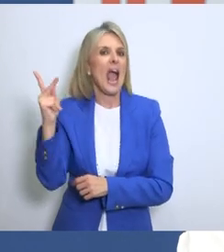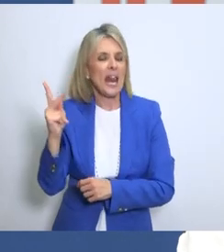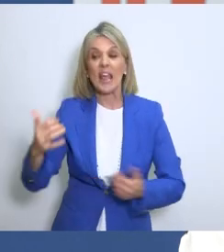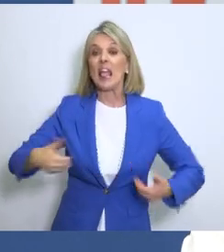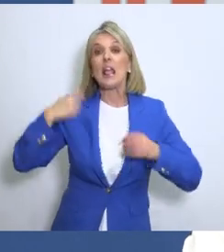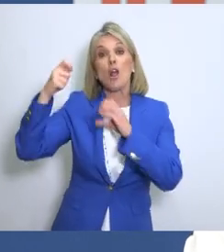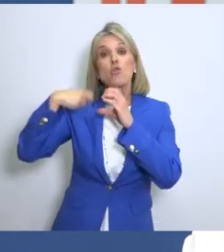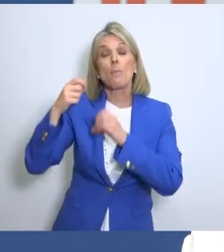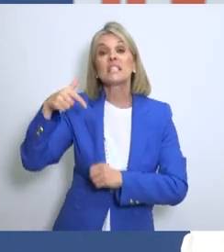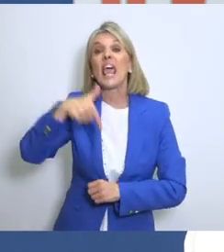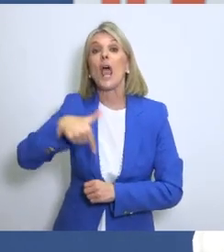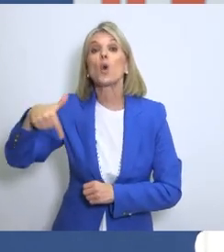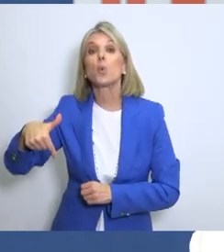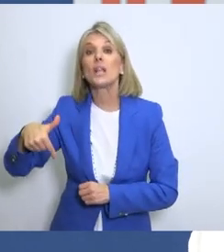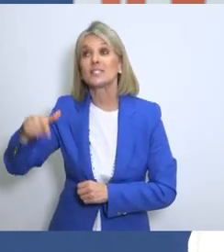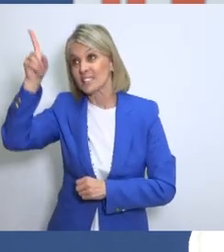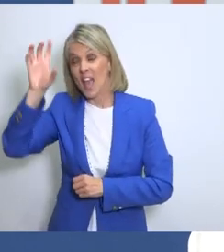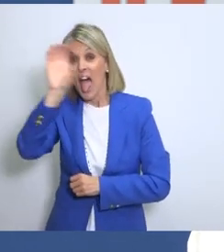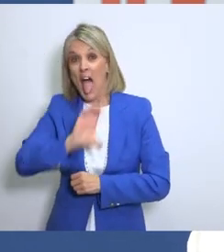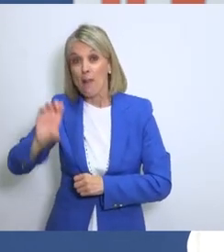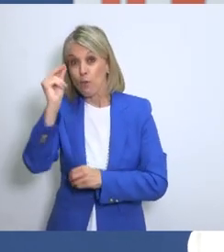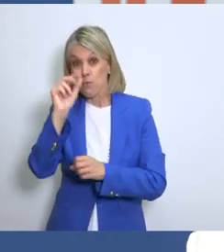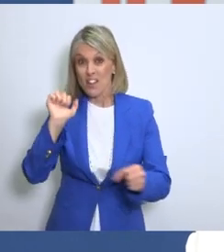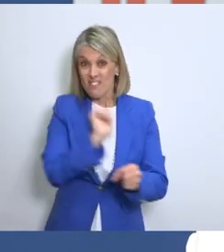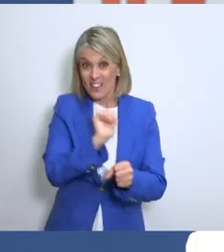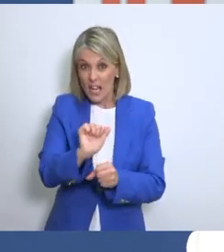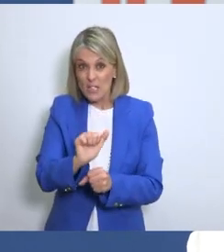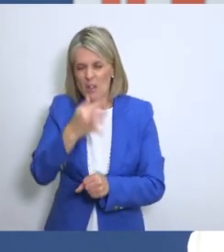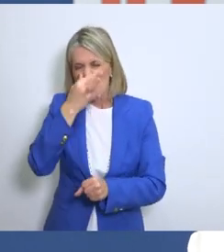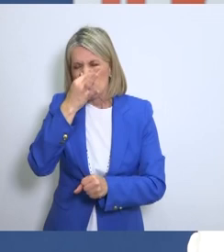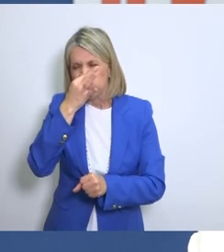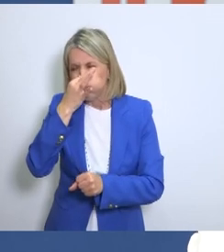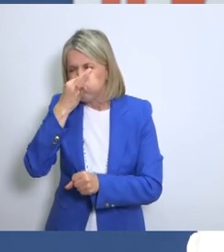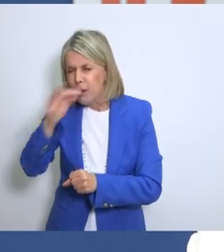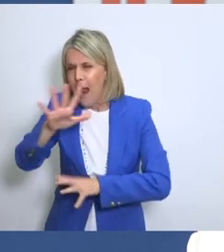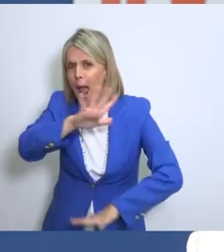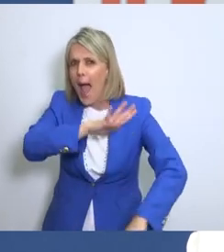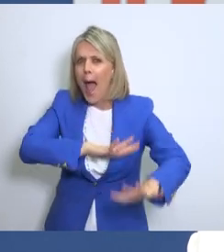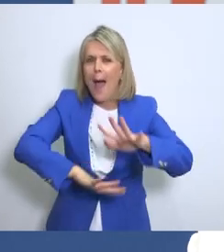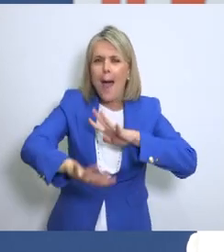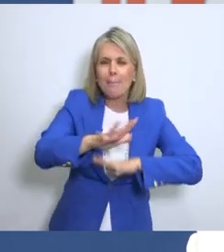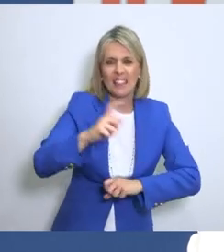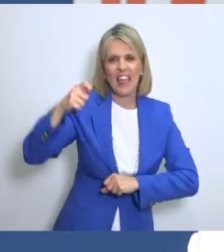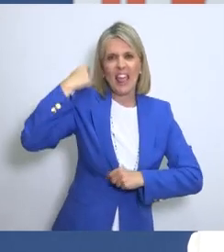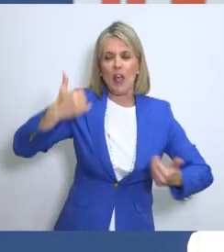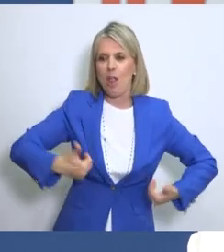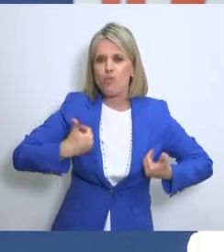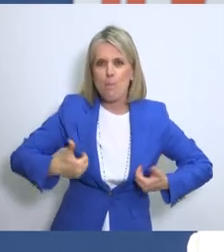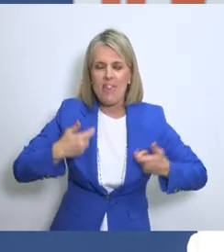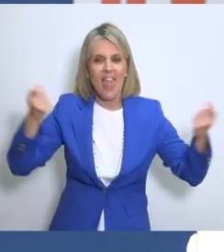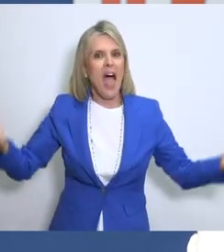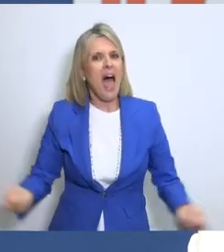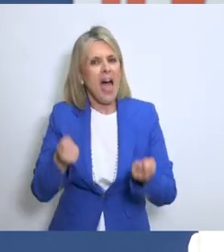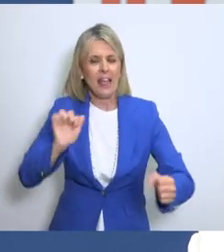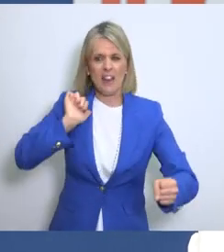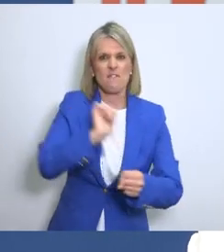τόσοι άλλοι. Αυτή η βρωμερή αλητεία των σκανδάλων, όσο αποκρουστική και αν είναι, είναι μόνο